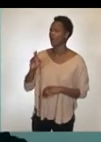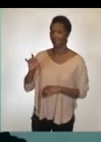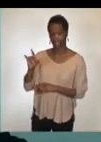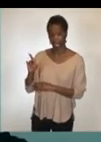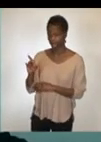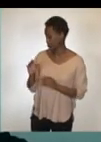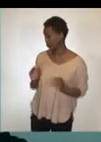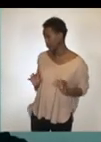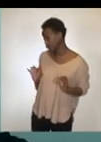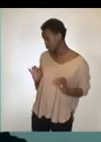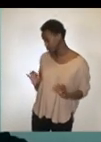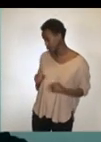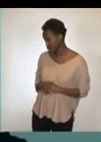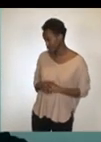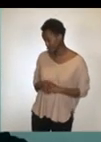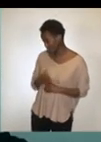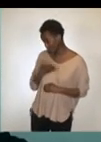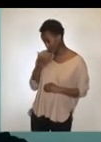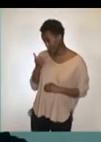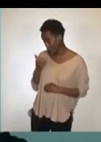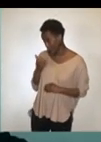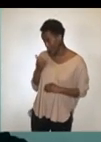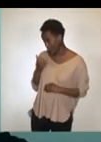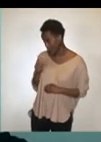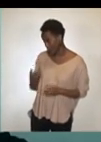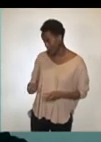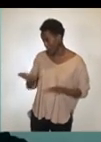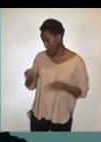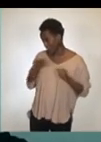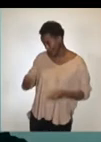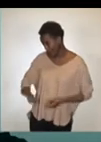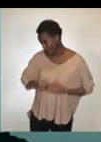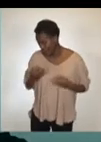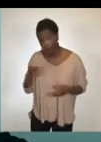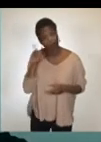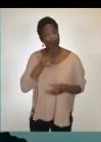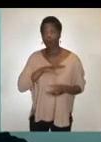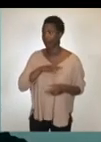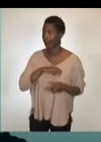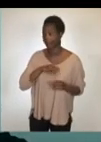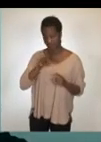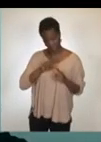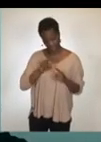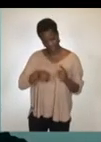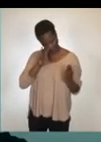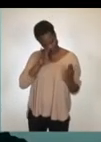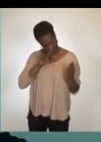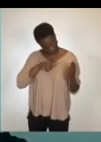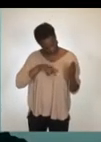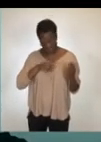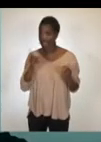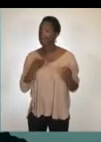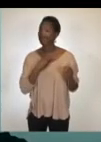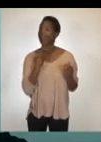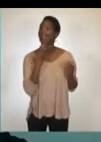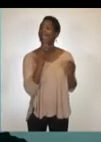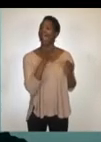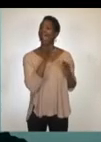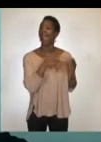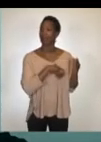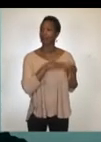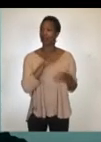avez mieux fait de ne pas vous exprimer puisque si on reprend les éléments, là encore issus du rapport Klopfer, hors